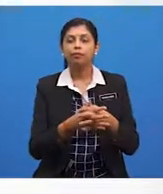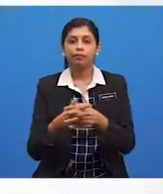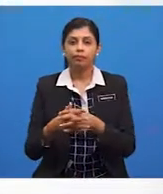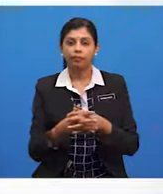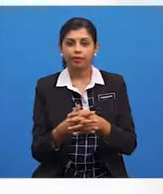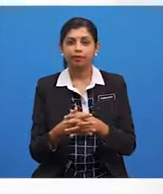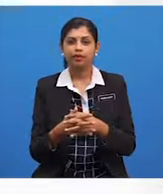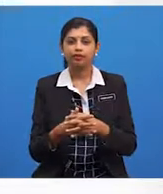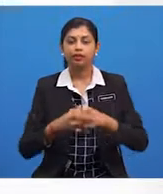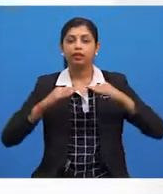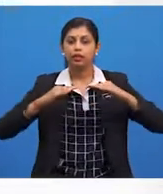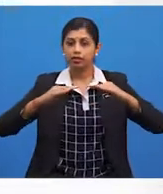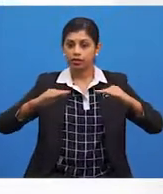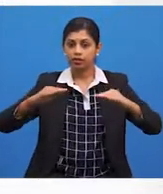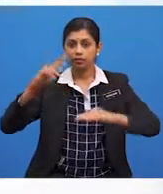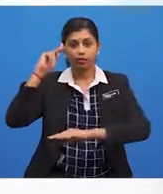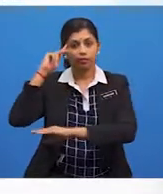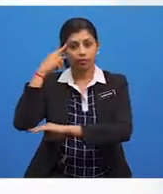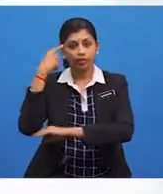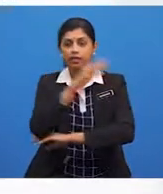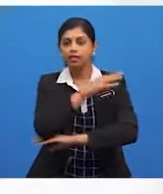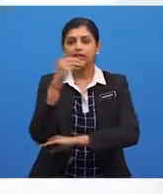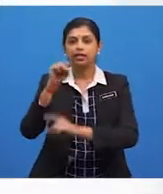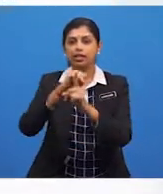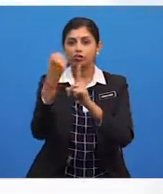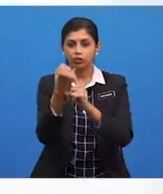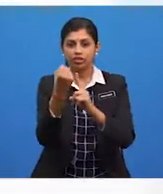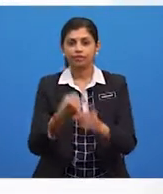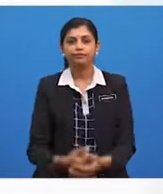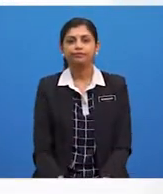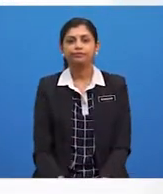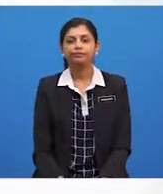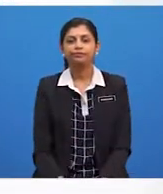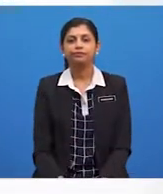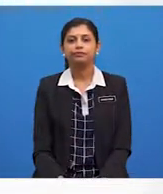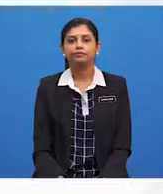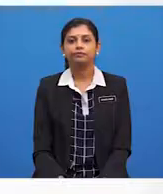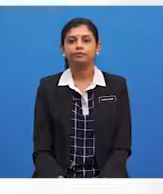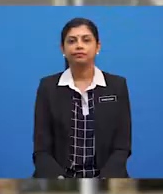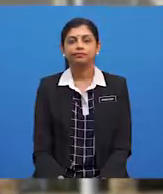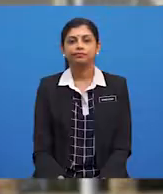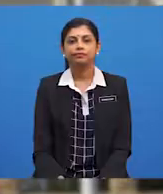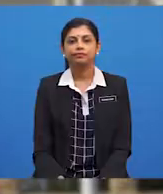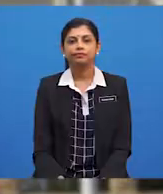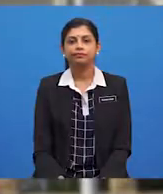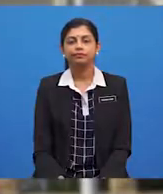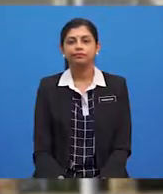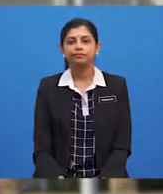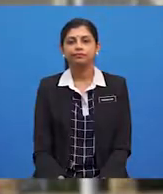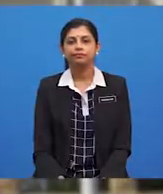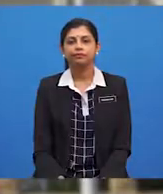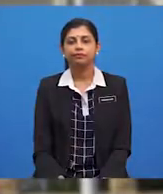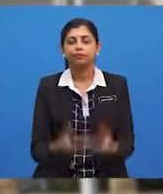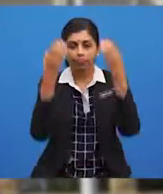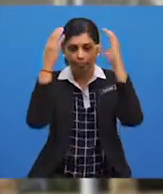perpaduan dan kestabilan politik dan sosial. Baiklah para pelajar sekalian, cikgu berharap kamu